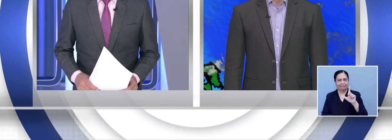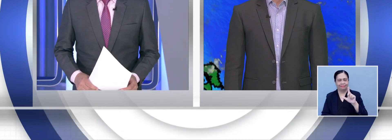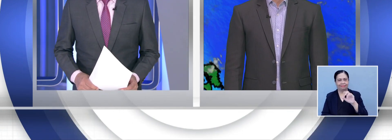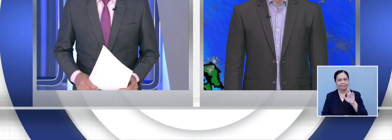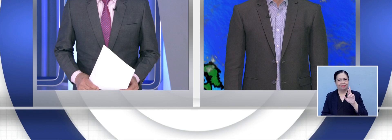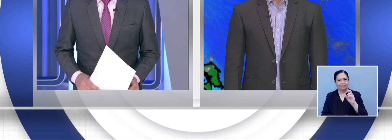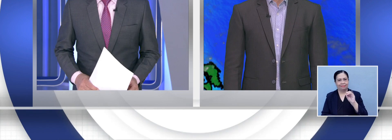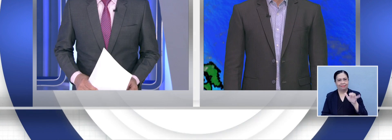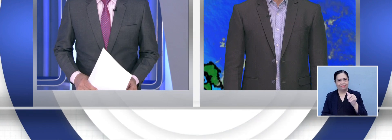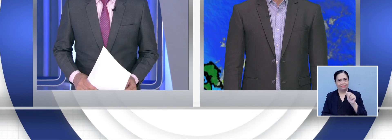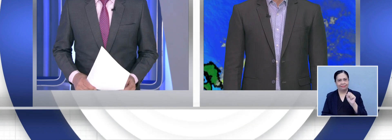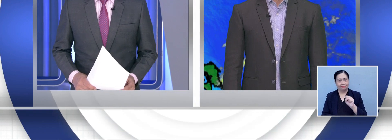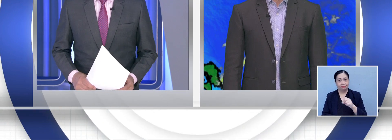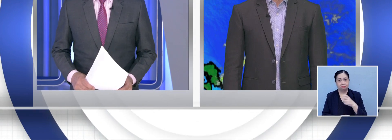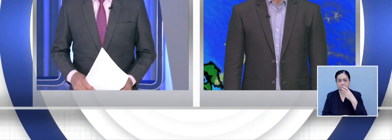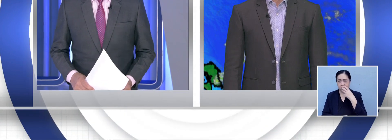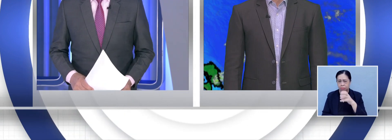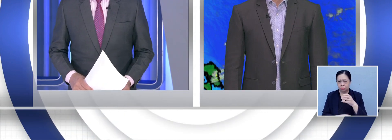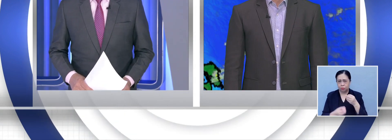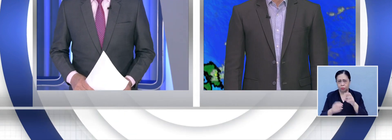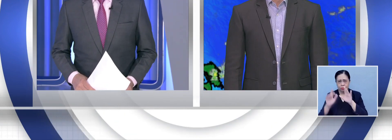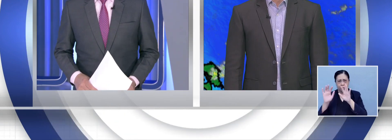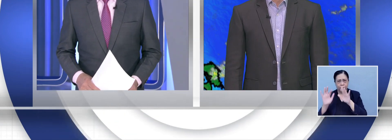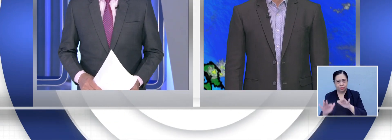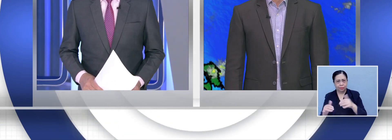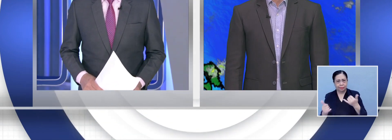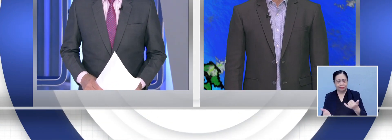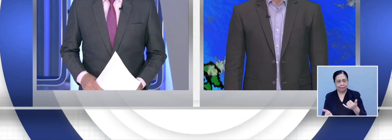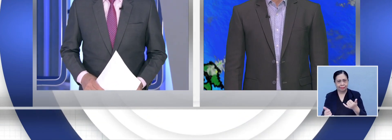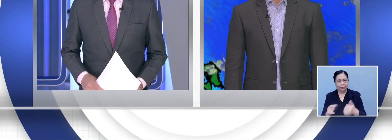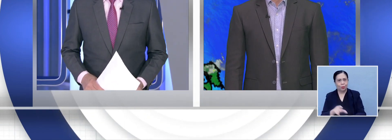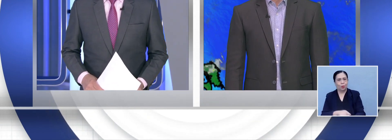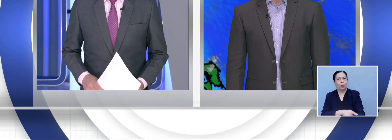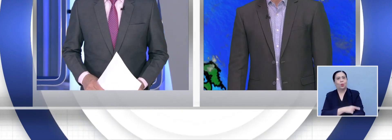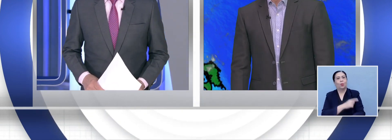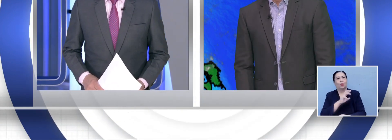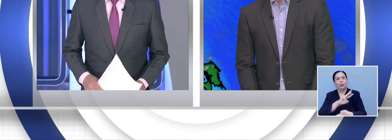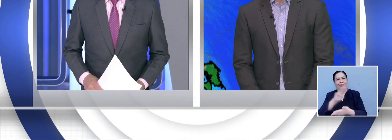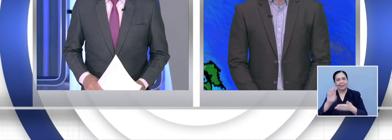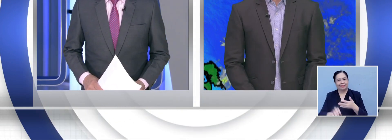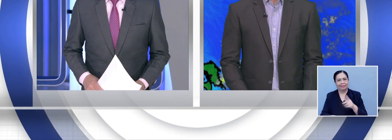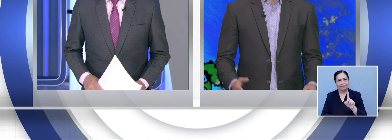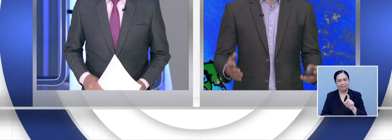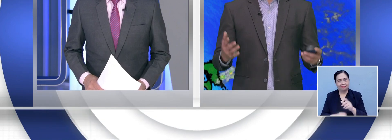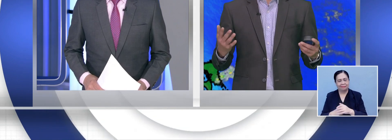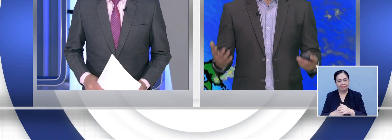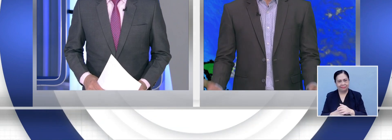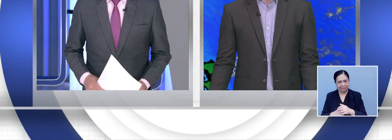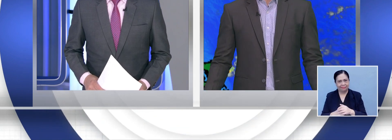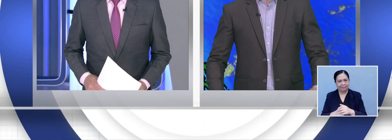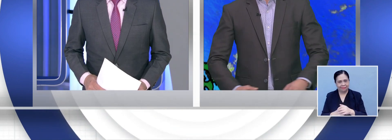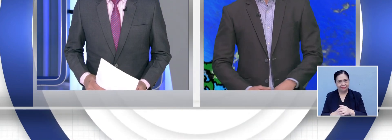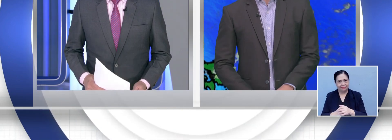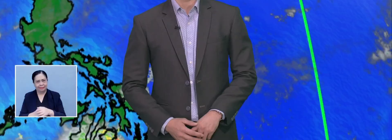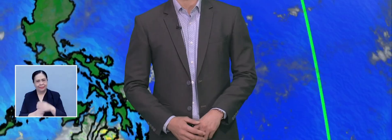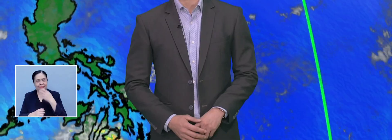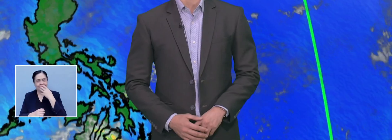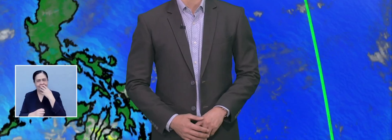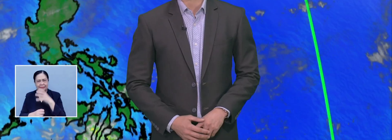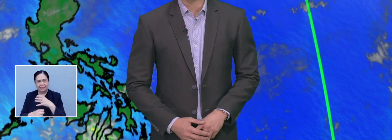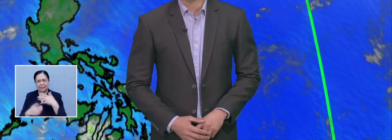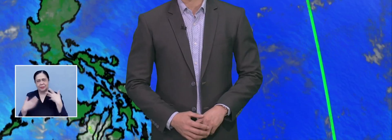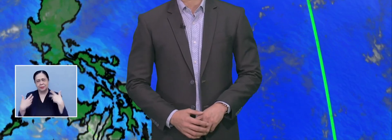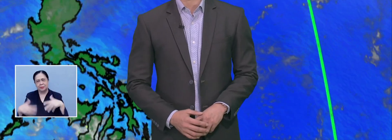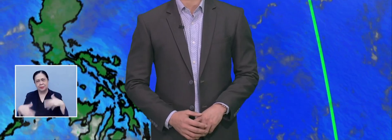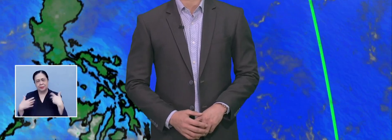Ariel, mainit ba o maulan ngayong long weekend? Henry, mainit, maalinsangan